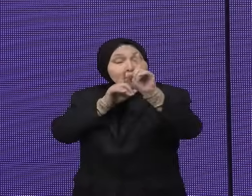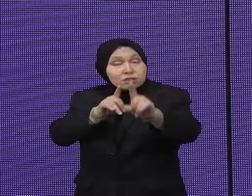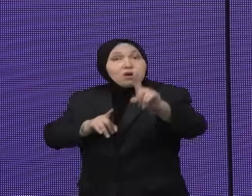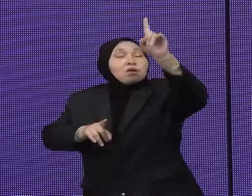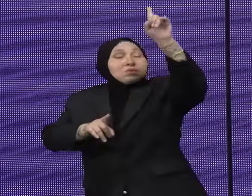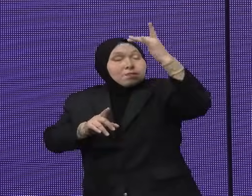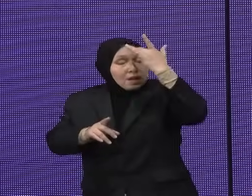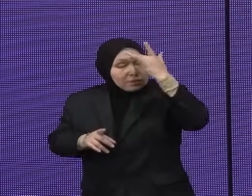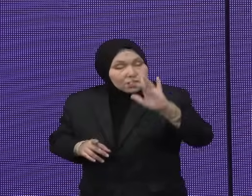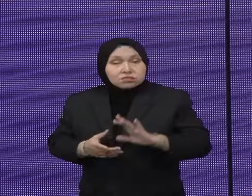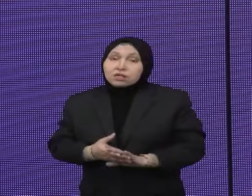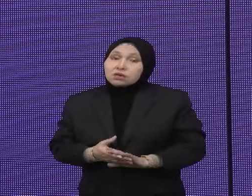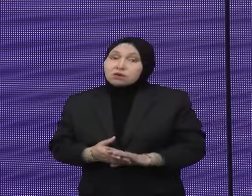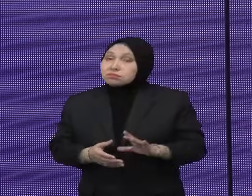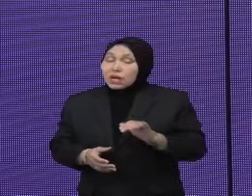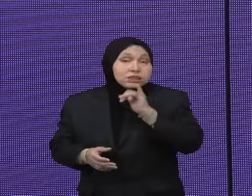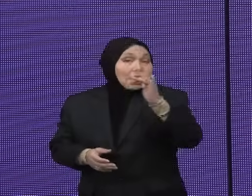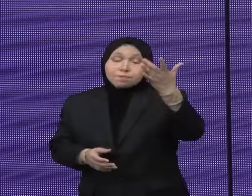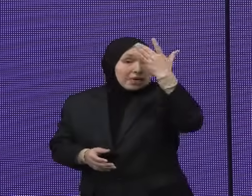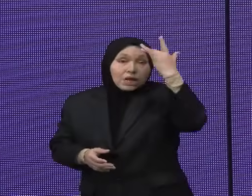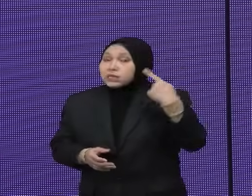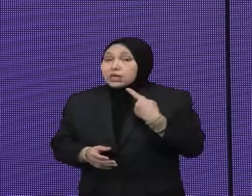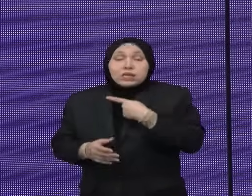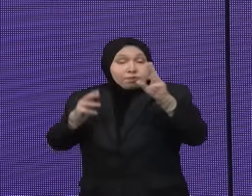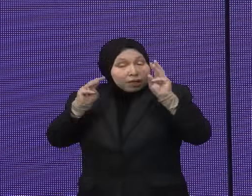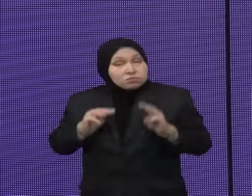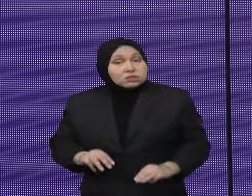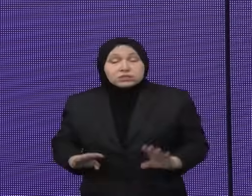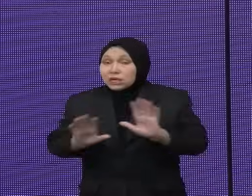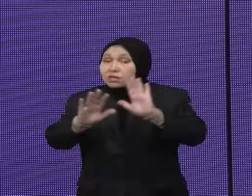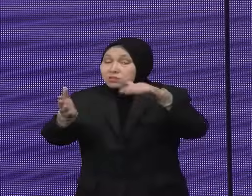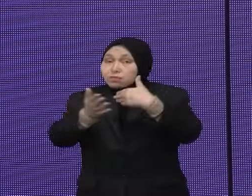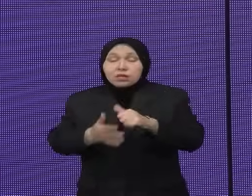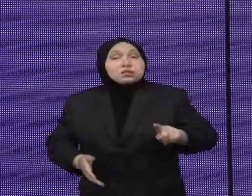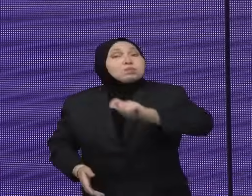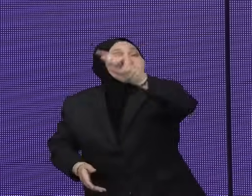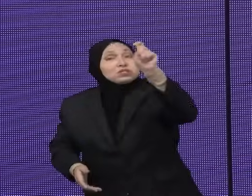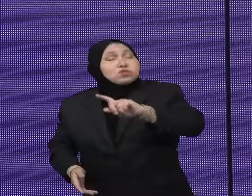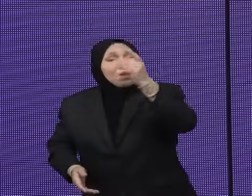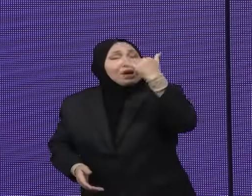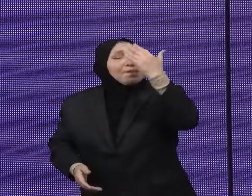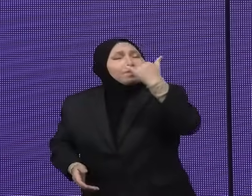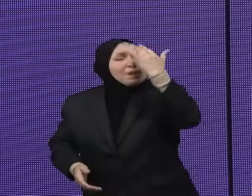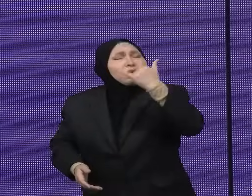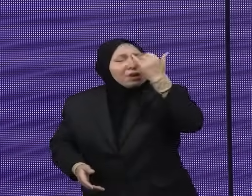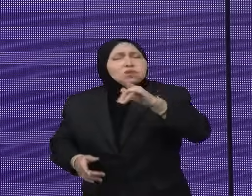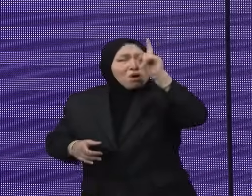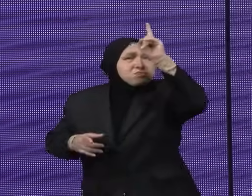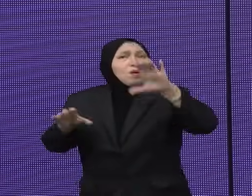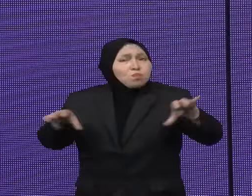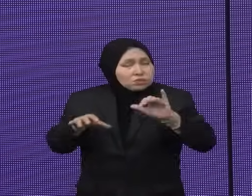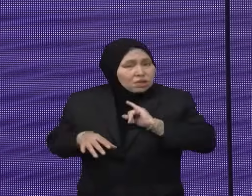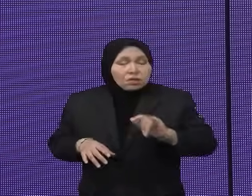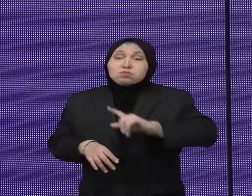Maha Bijaksana. Ya, yang tak bijaksananya kita, ya. Jangan sampai kita mempersoalkan mengapa Allah buat saya,